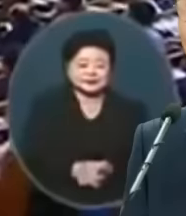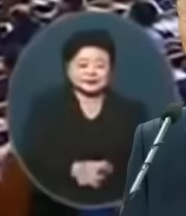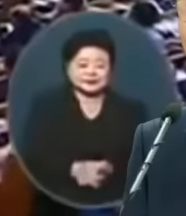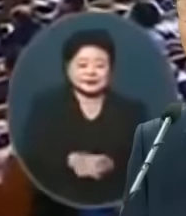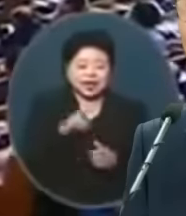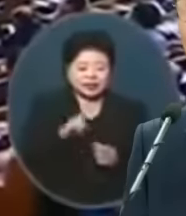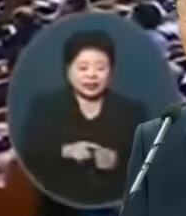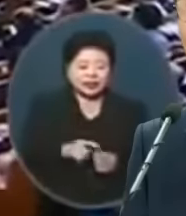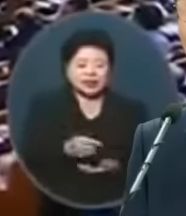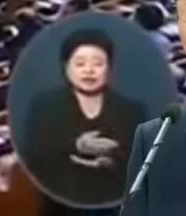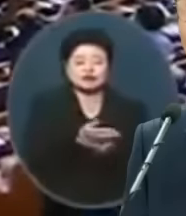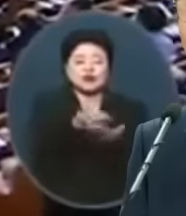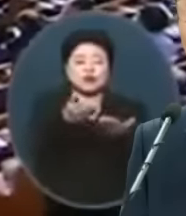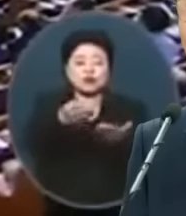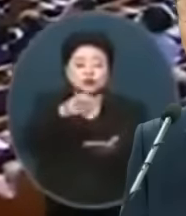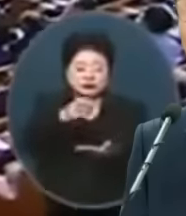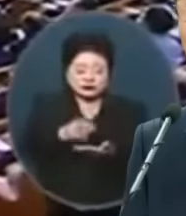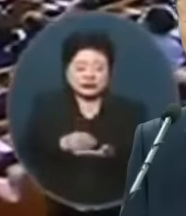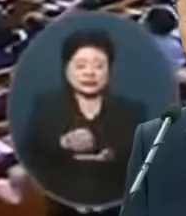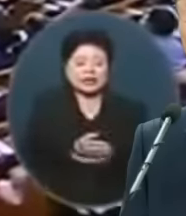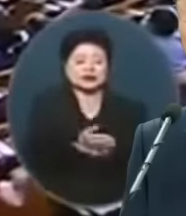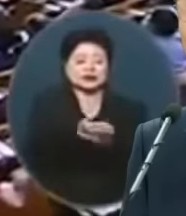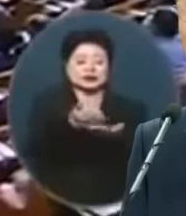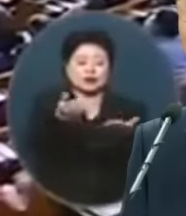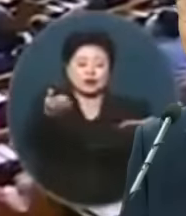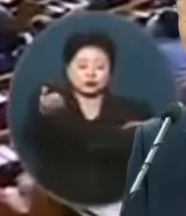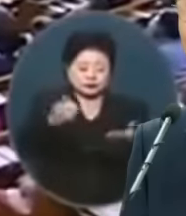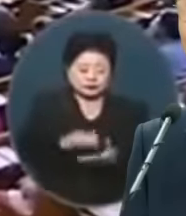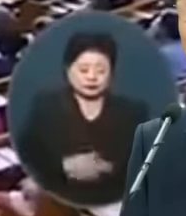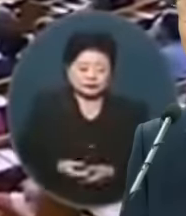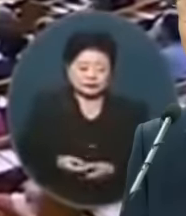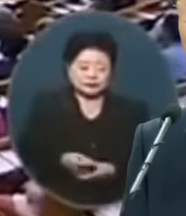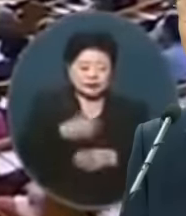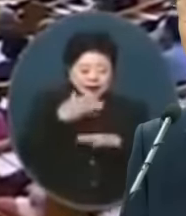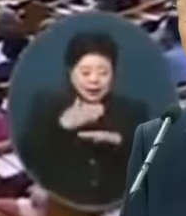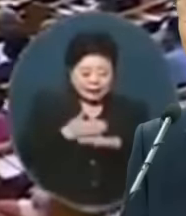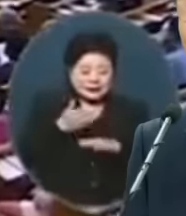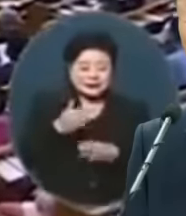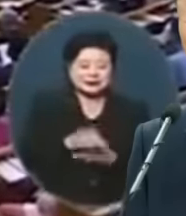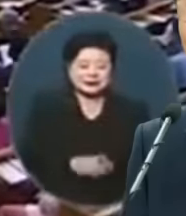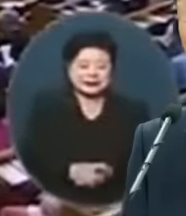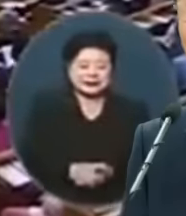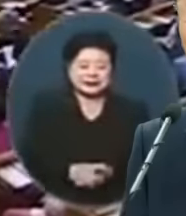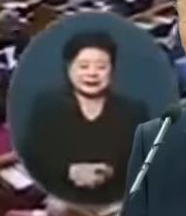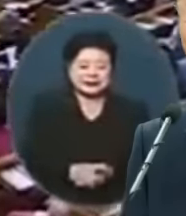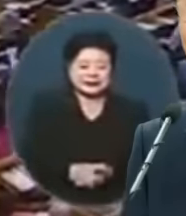떡을 떼어주고 잔을 마시면서 감사했다고 해요.